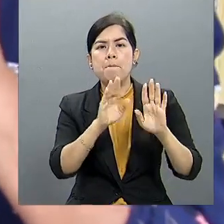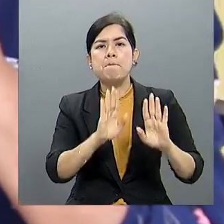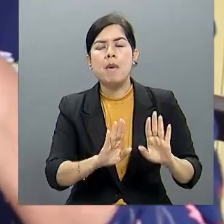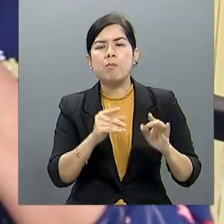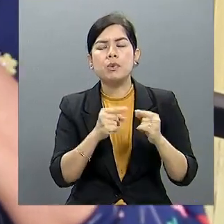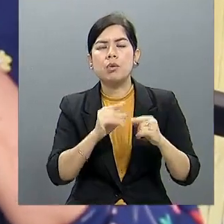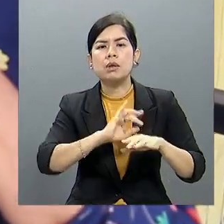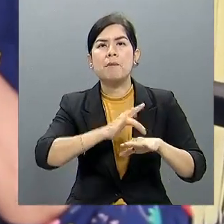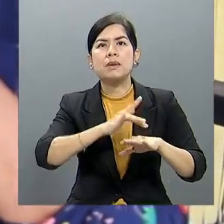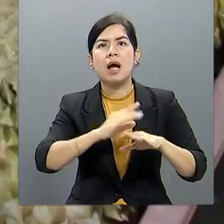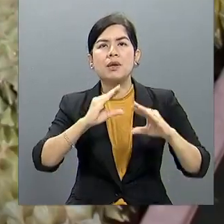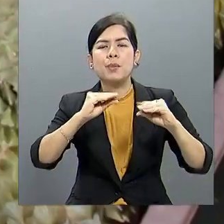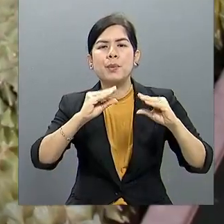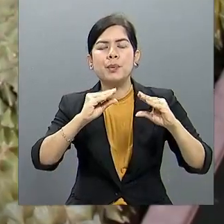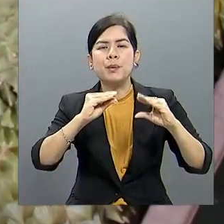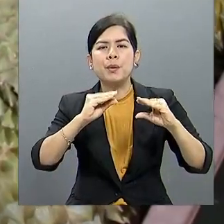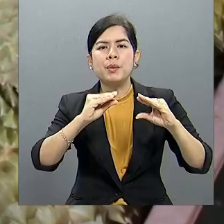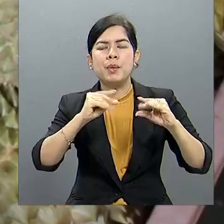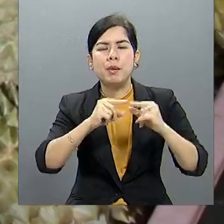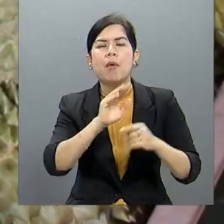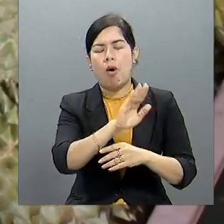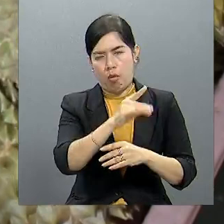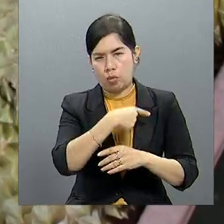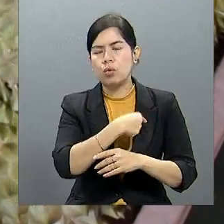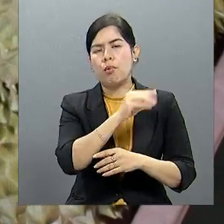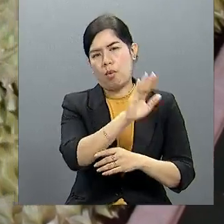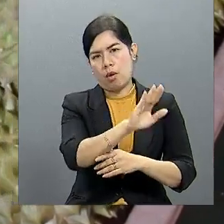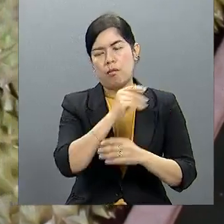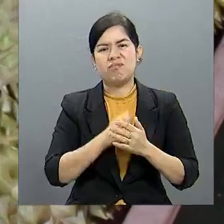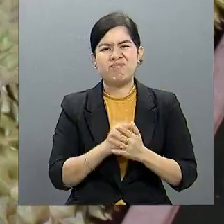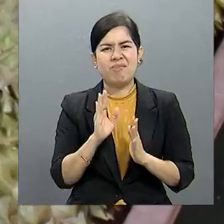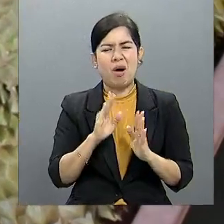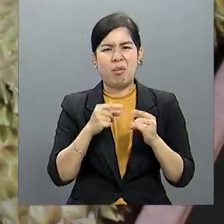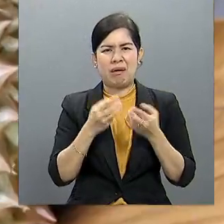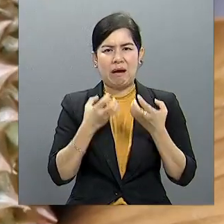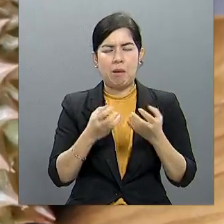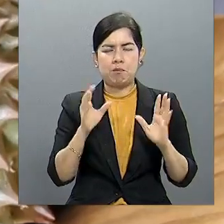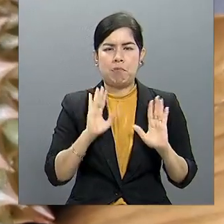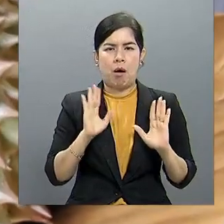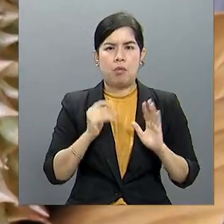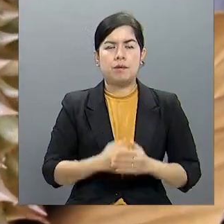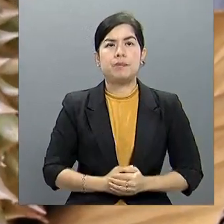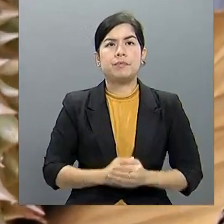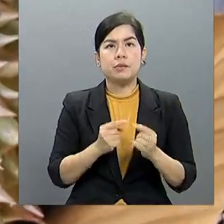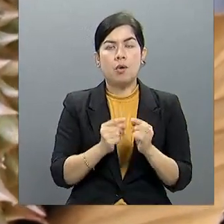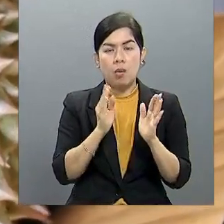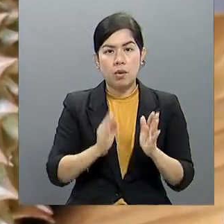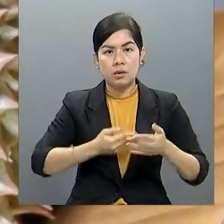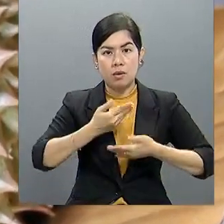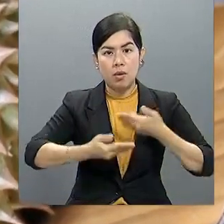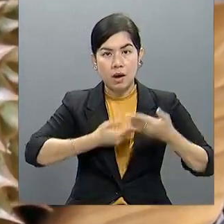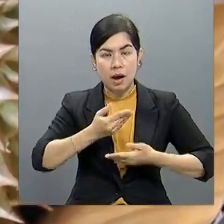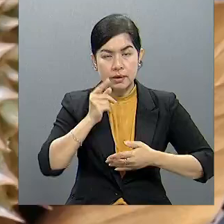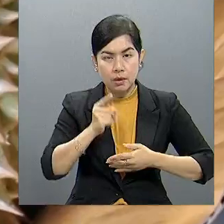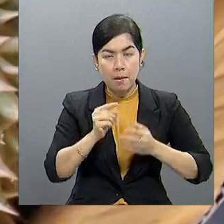คแบบน คืข้าน documenting odcข้ในเละเป็ภาpparstay!่ชอบกนแบบหามทำใหพอค่ะแ้ค้าต้องปับตัเรื่องของการขายมากขึ้นเพระย